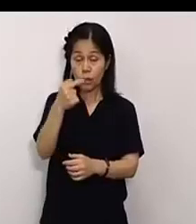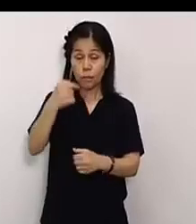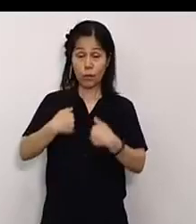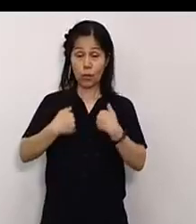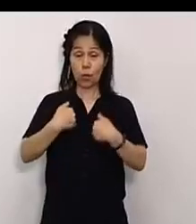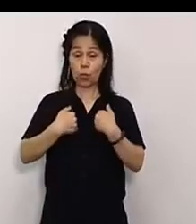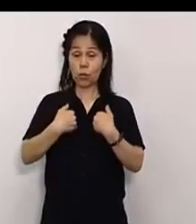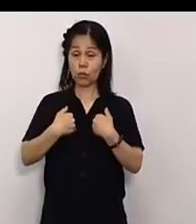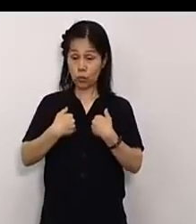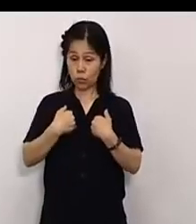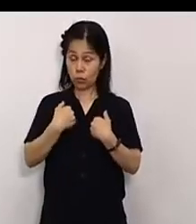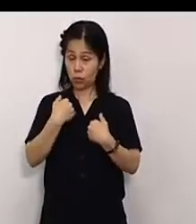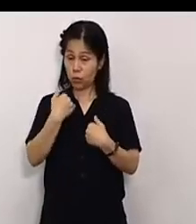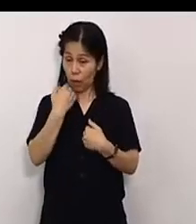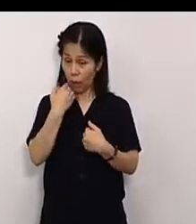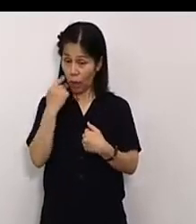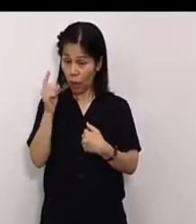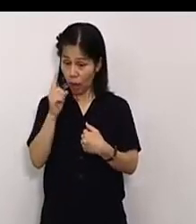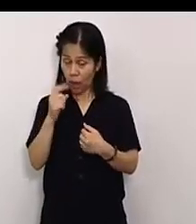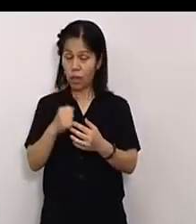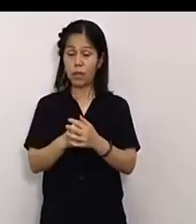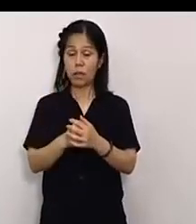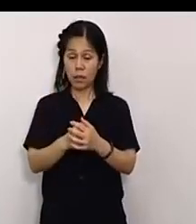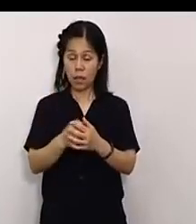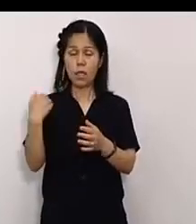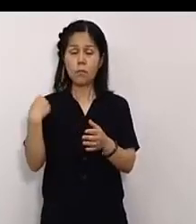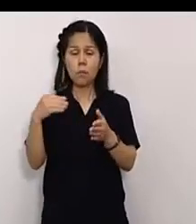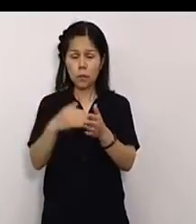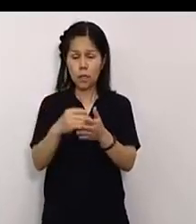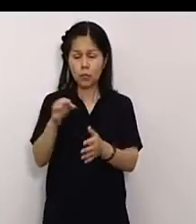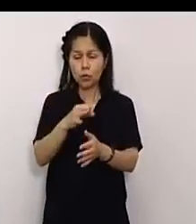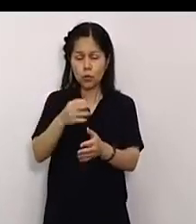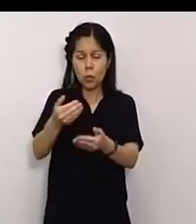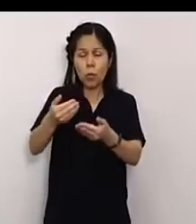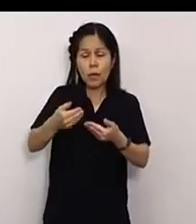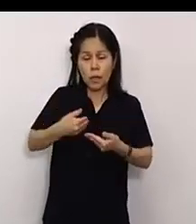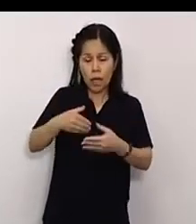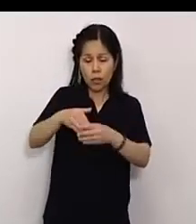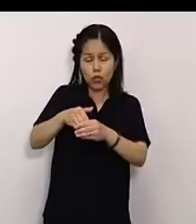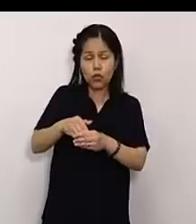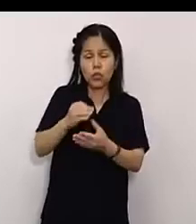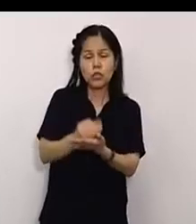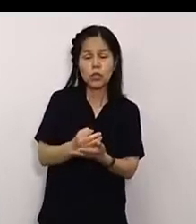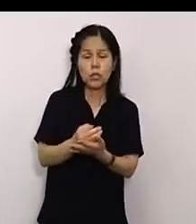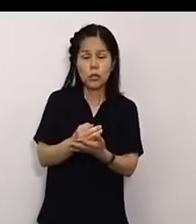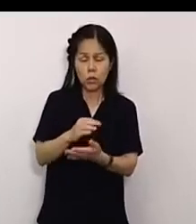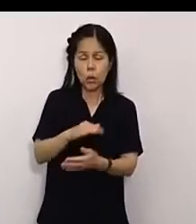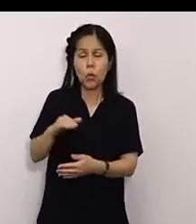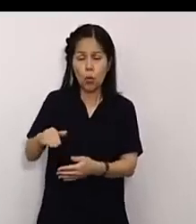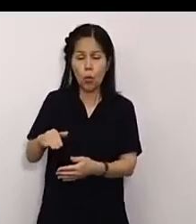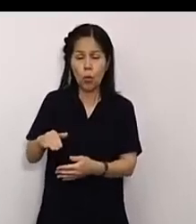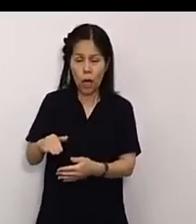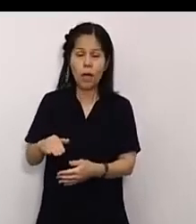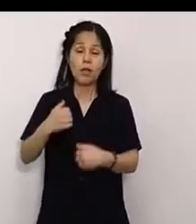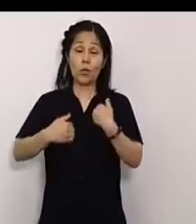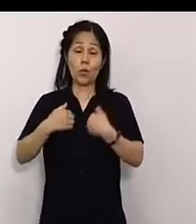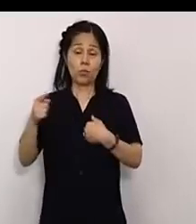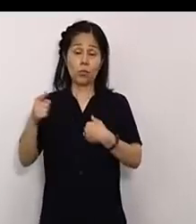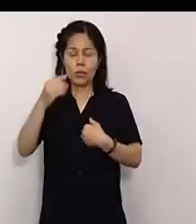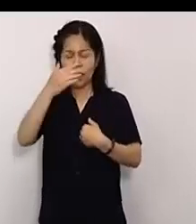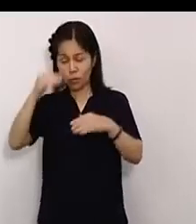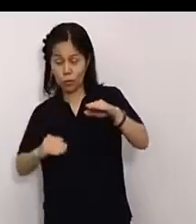でいるのは、実はそれまで無償にしてもらった低所得層の子どもたちなんですね。やっと同じになれた